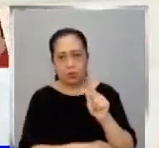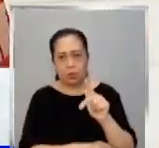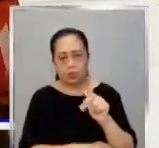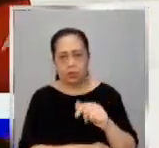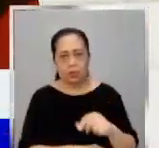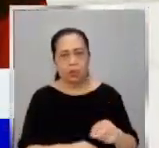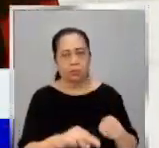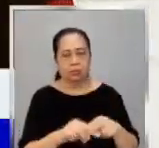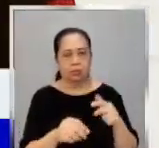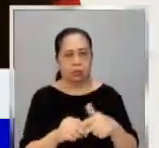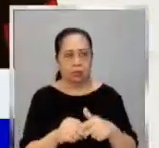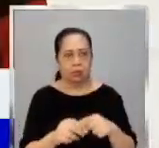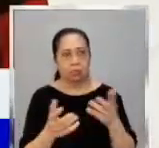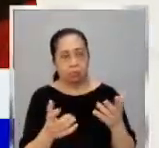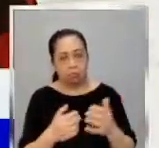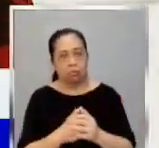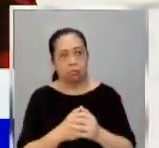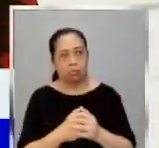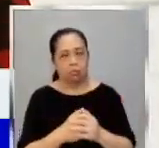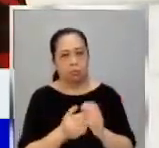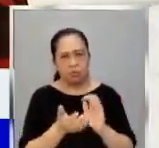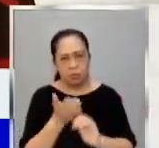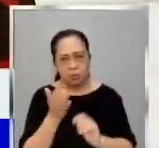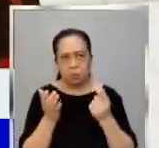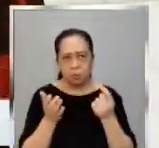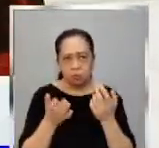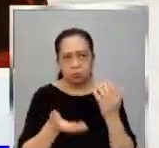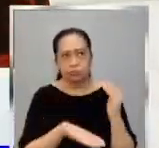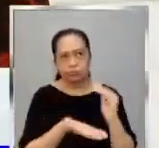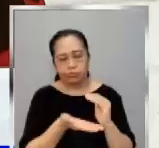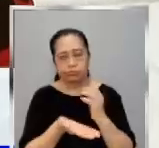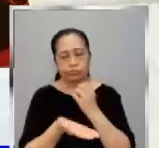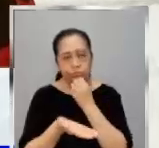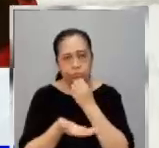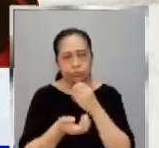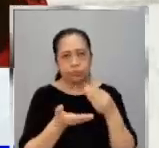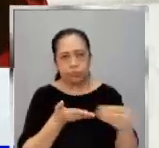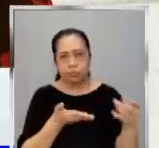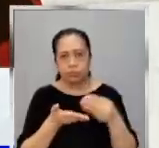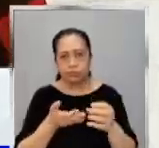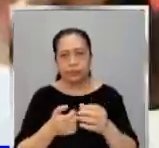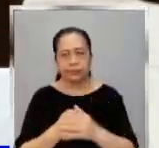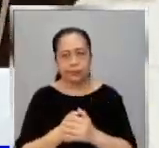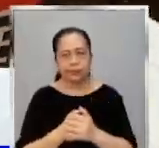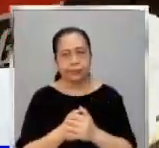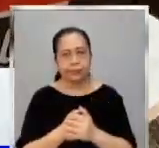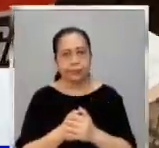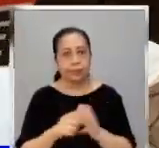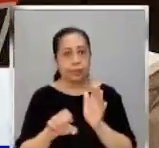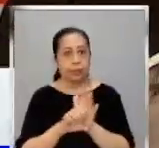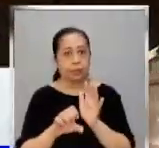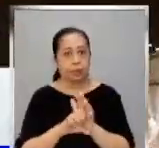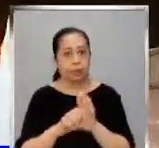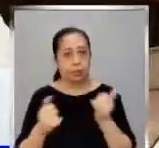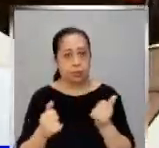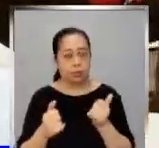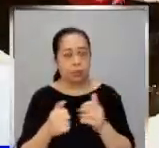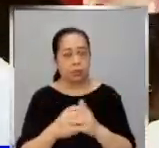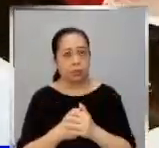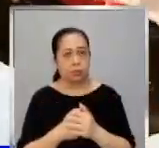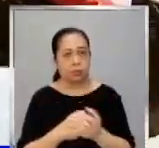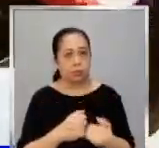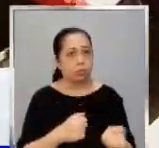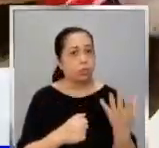sir, makabawas sa ano? Gastos. Gastos. Tulad ngayon. Magkano boss?